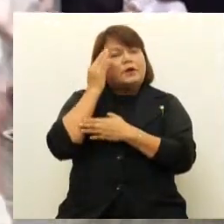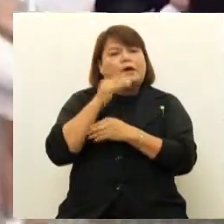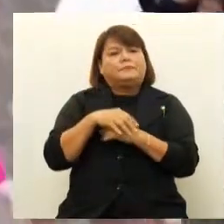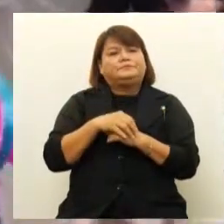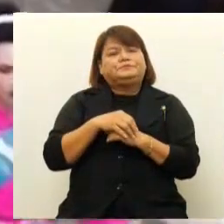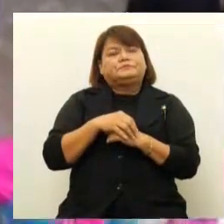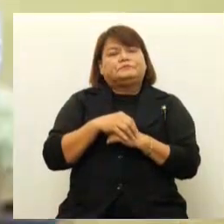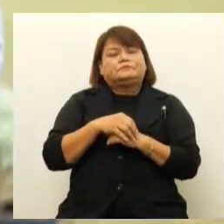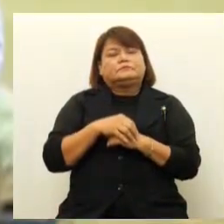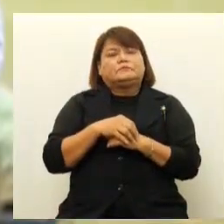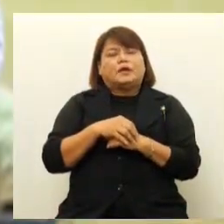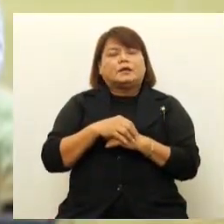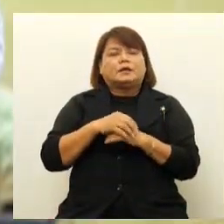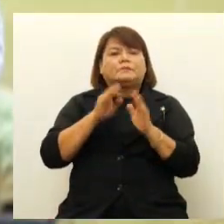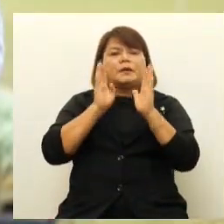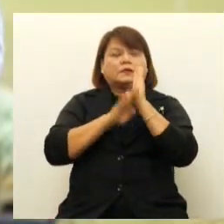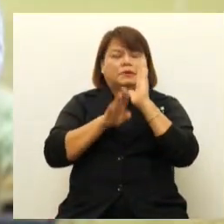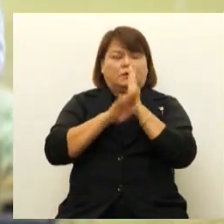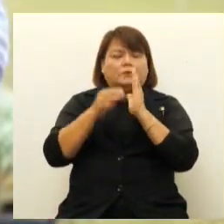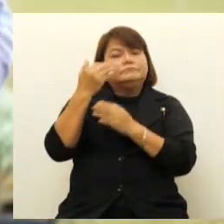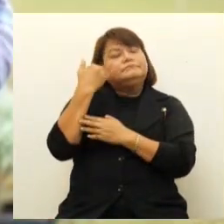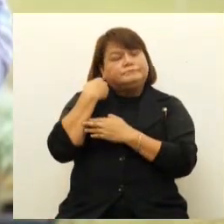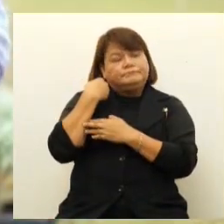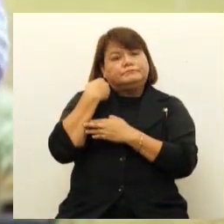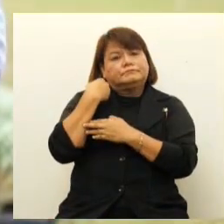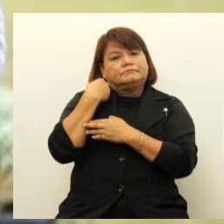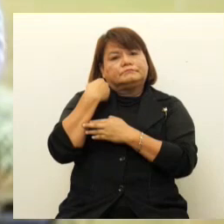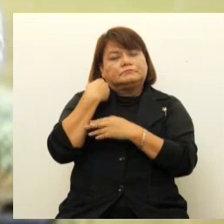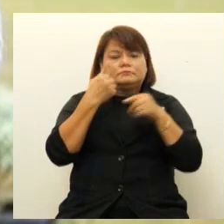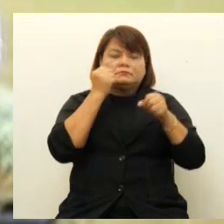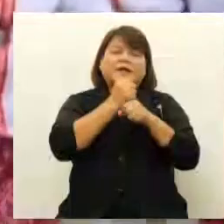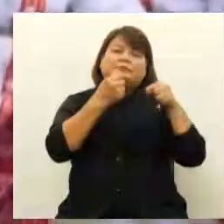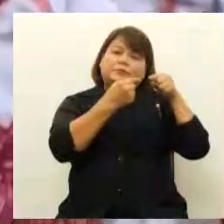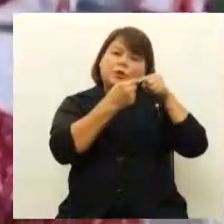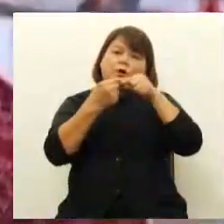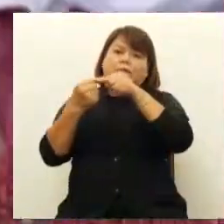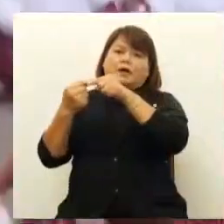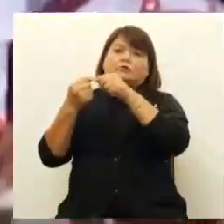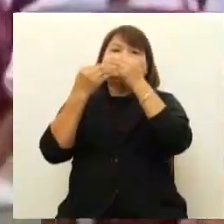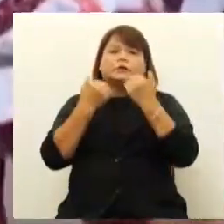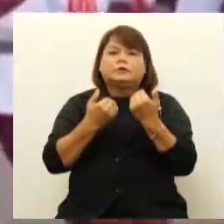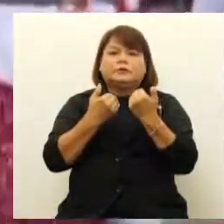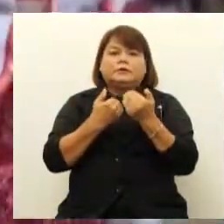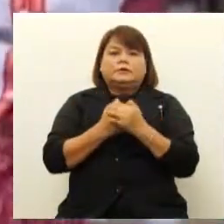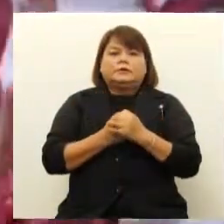ครับในเขตภาคตะวันออกนะครับก็สืบทอดเรื่อยมาจนถึงปัจจุบัน